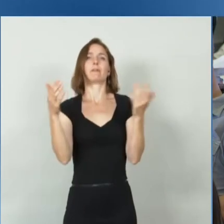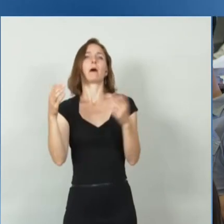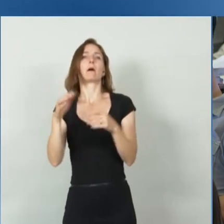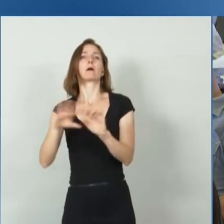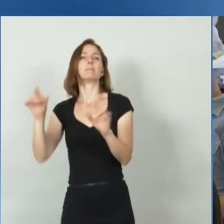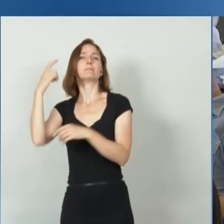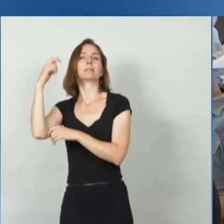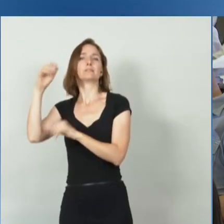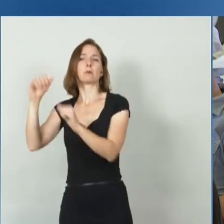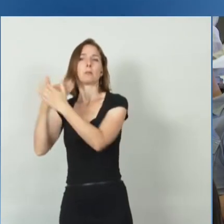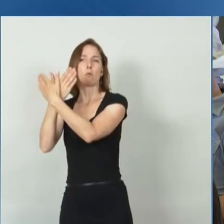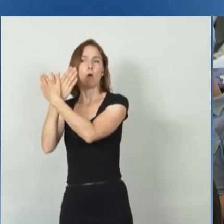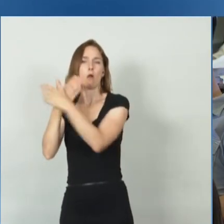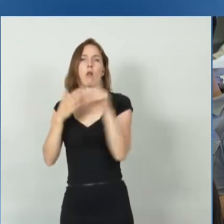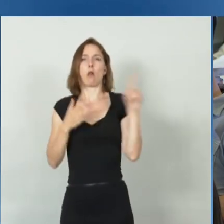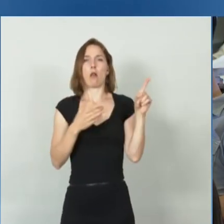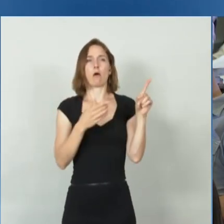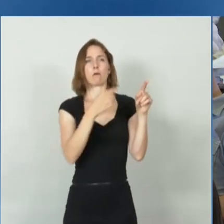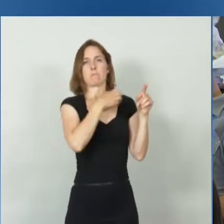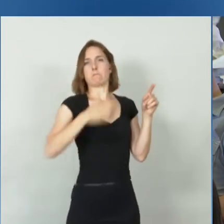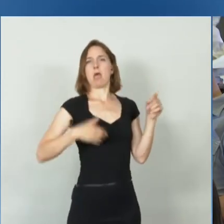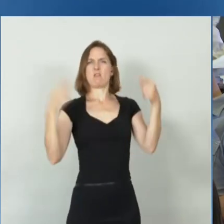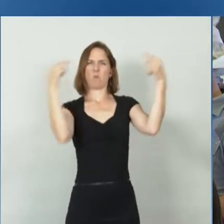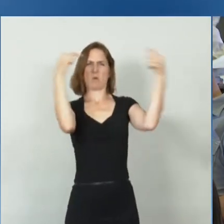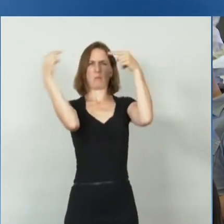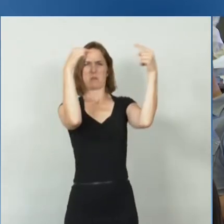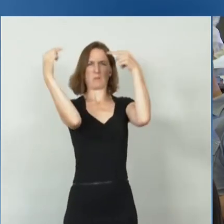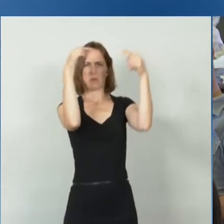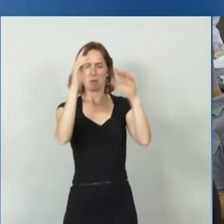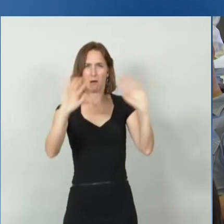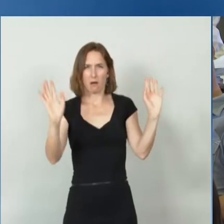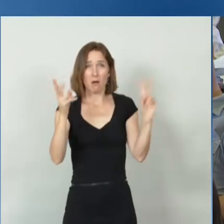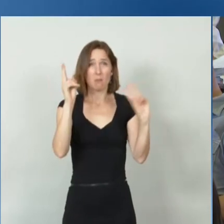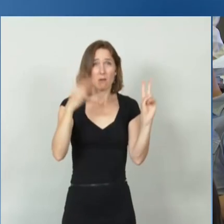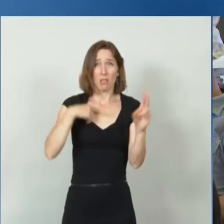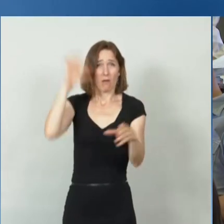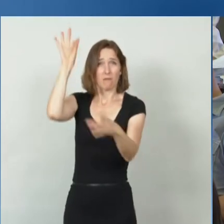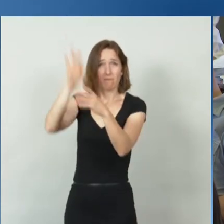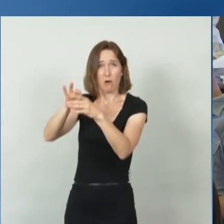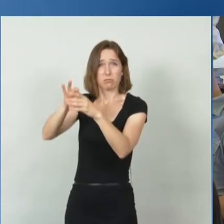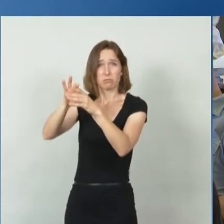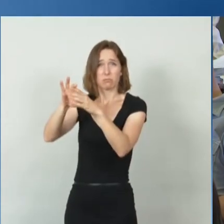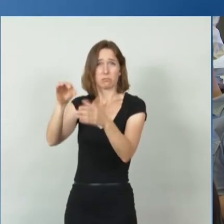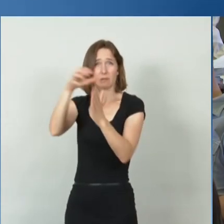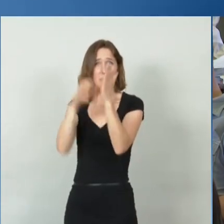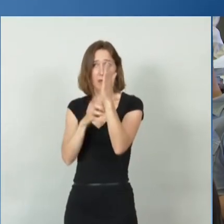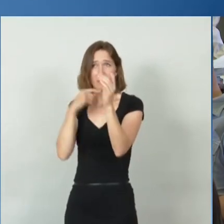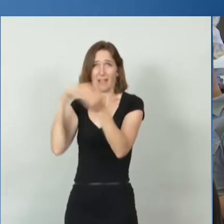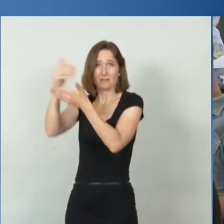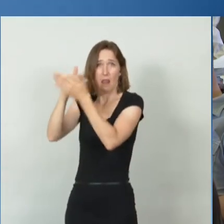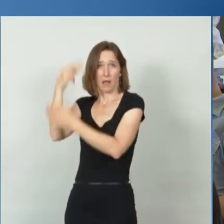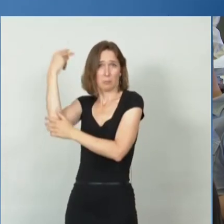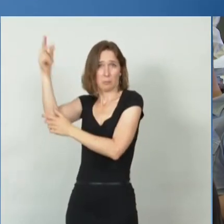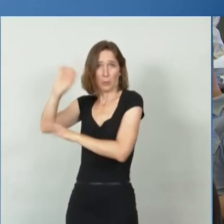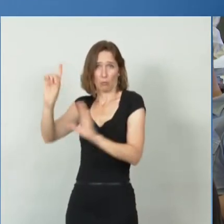je ne sais pas si nous avons voté une délibération scandaleuse sur les indemnités de Christophe Ferrari mais après tout Kery Piol peut-être la sorte mais